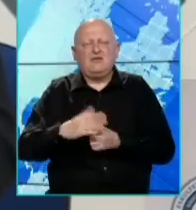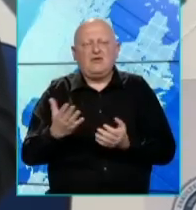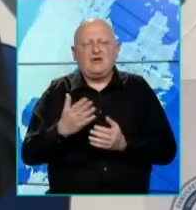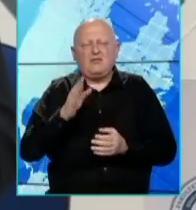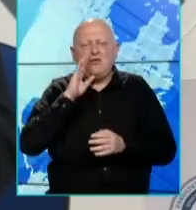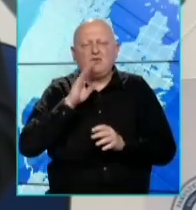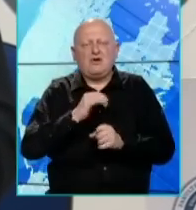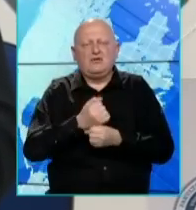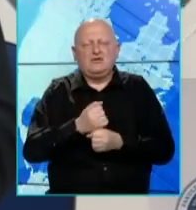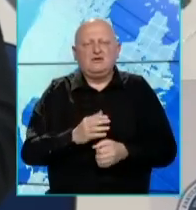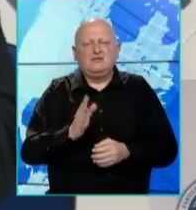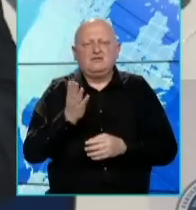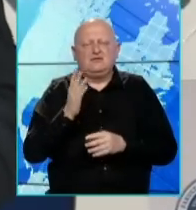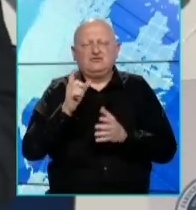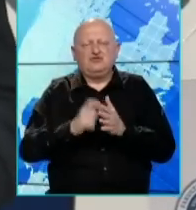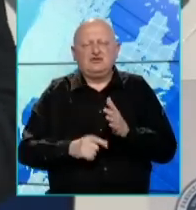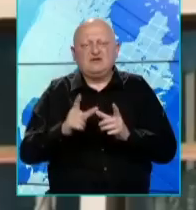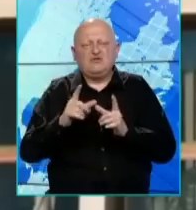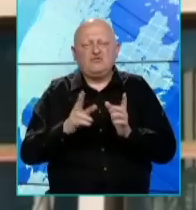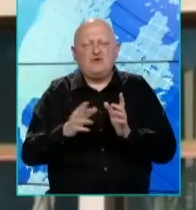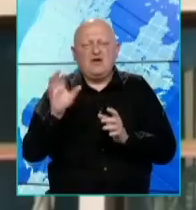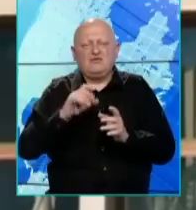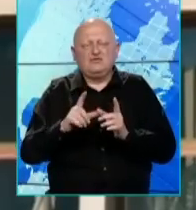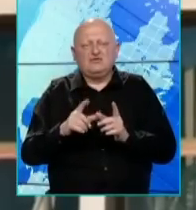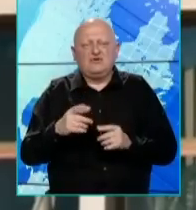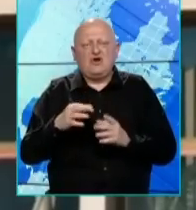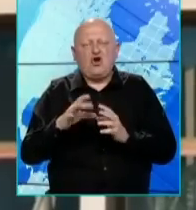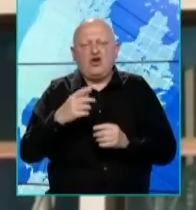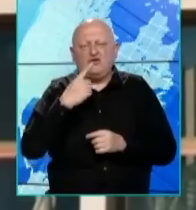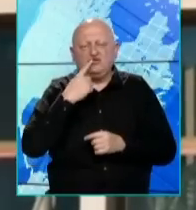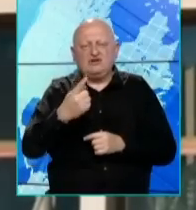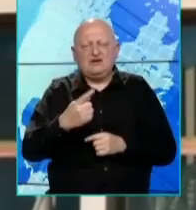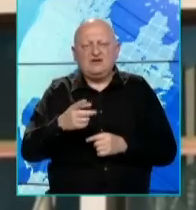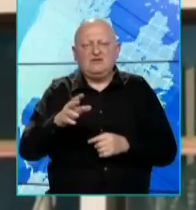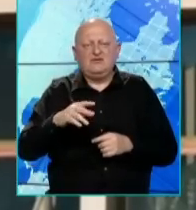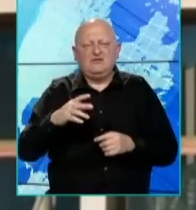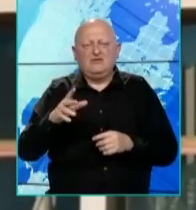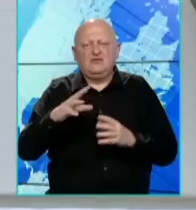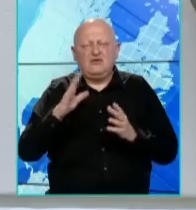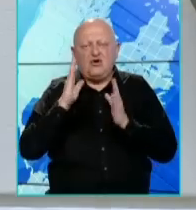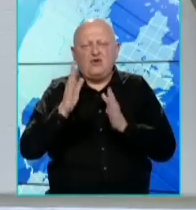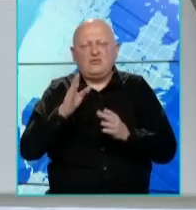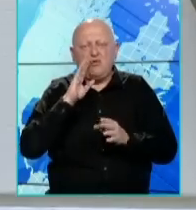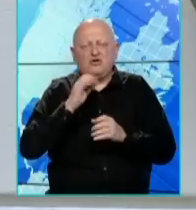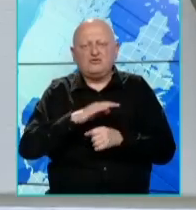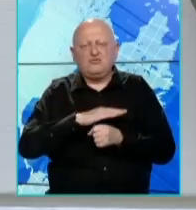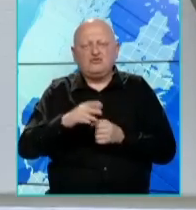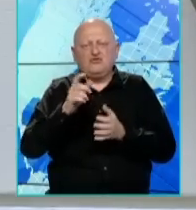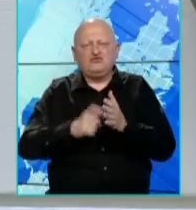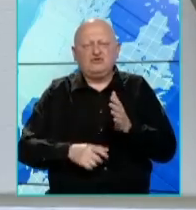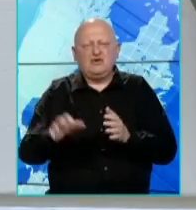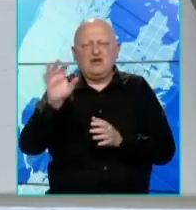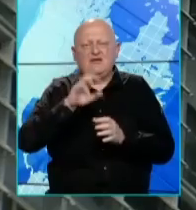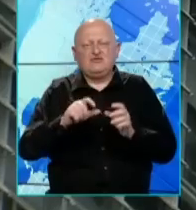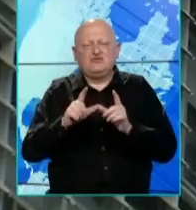kako bi Bosna i Hercegovina postala članica Europske unije. Konaković je naglasio kako je opredjeljenost Bosne i Hercegovine za punopravno članstvo